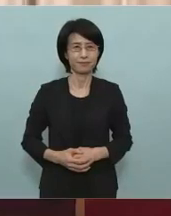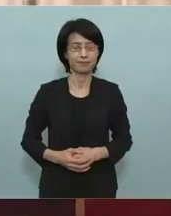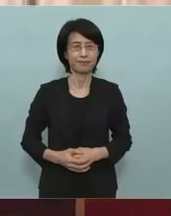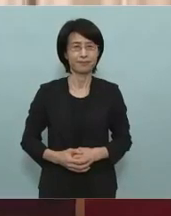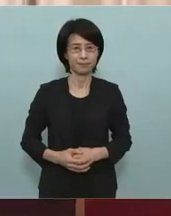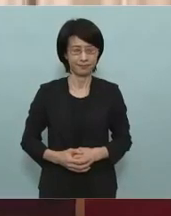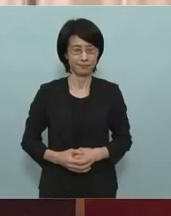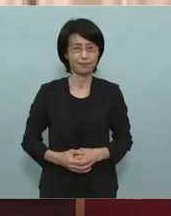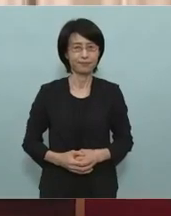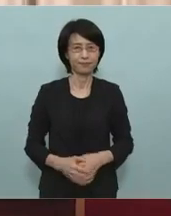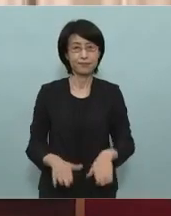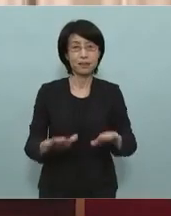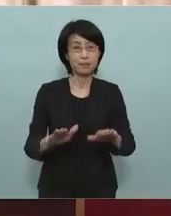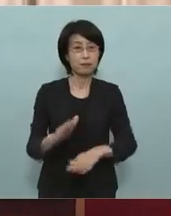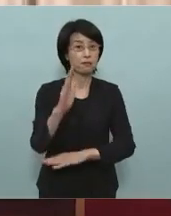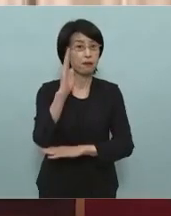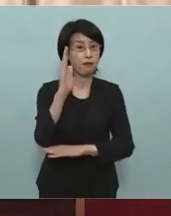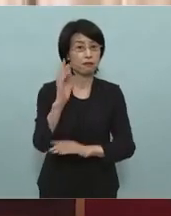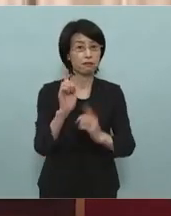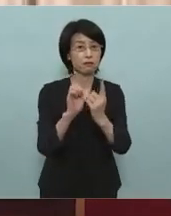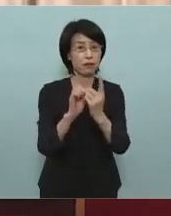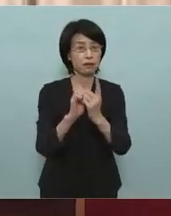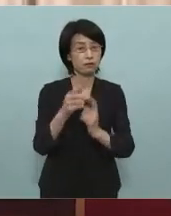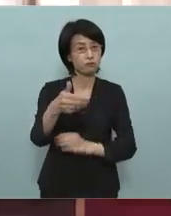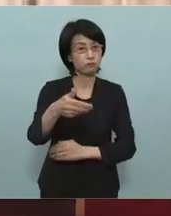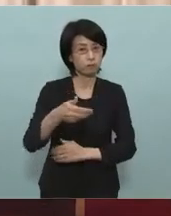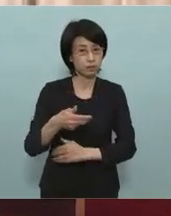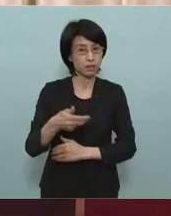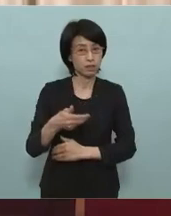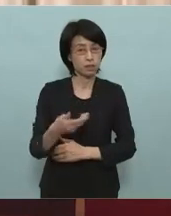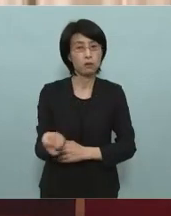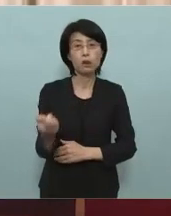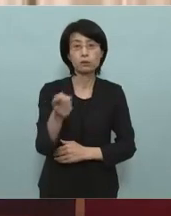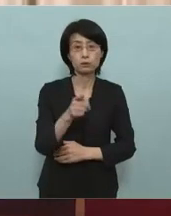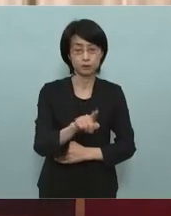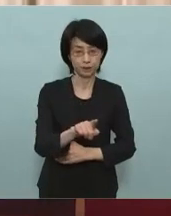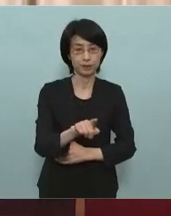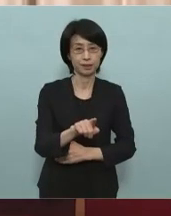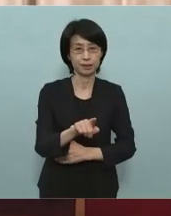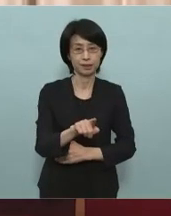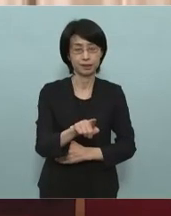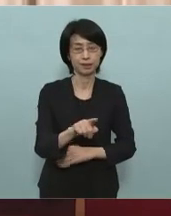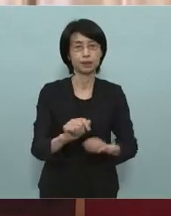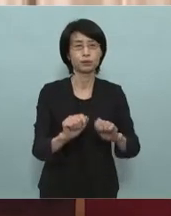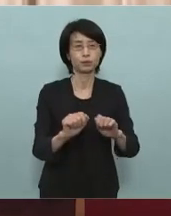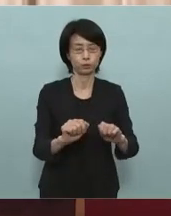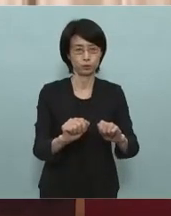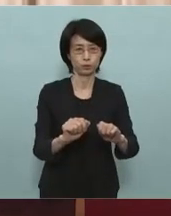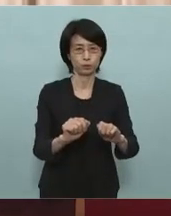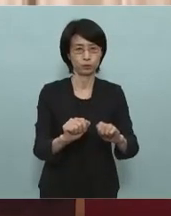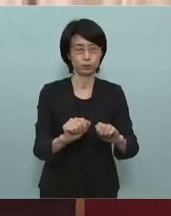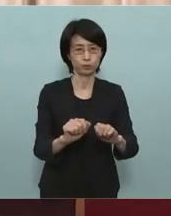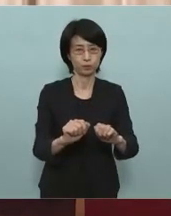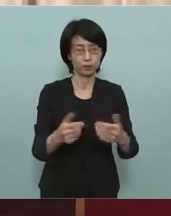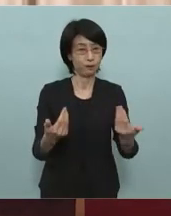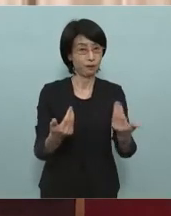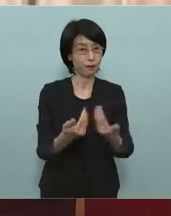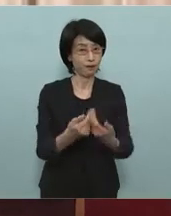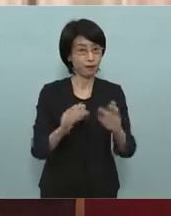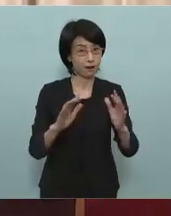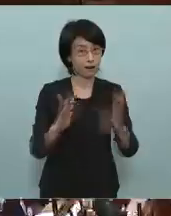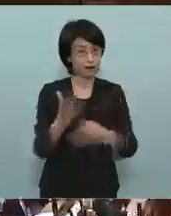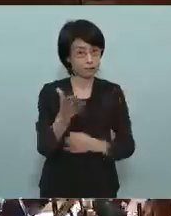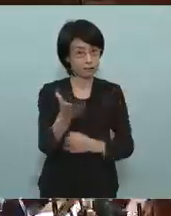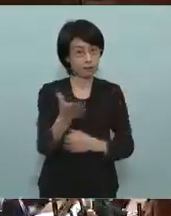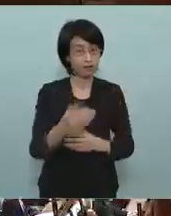ただいまの演説に対する質疑は次回に譲りたいと存じますがご意義ござい